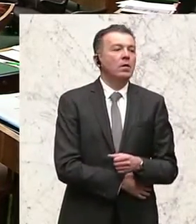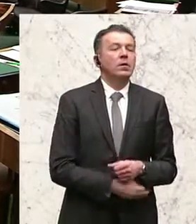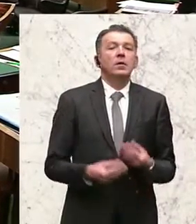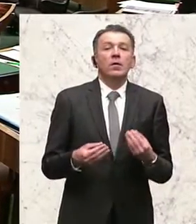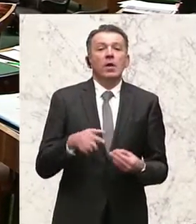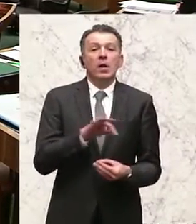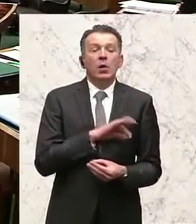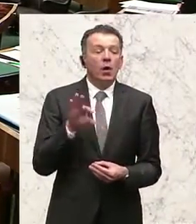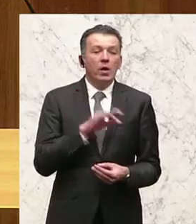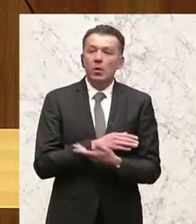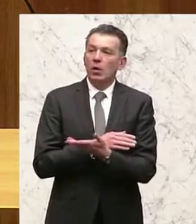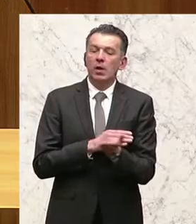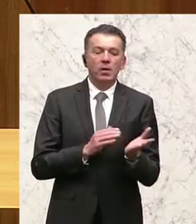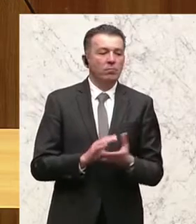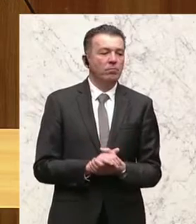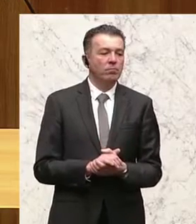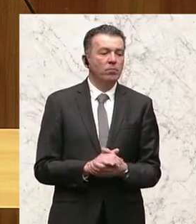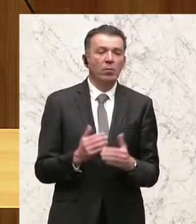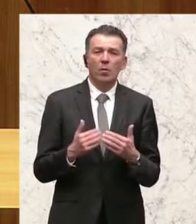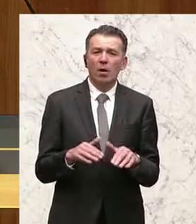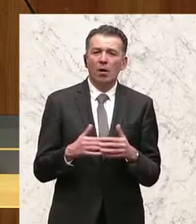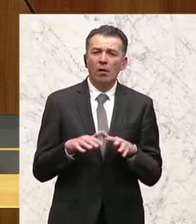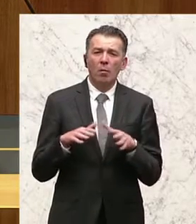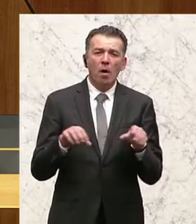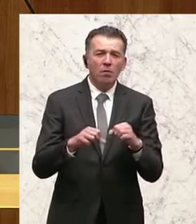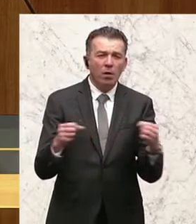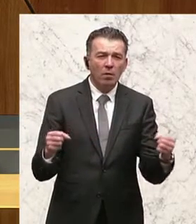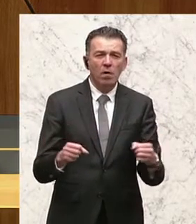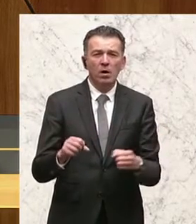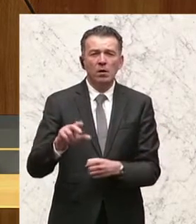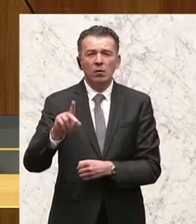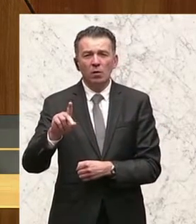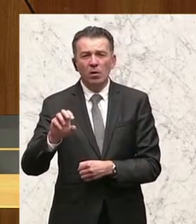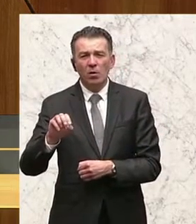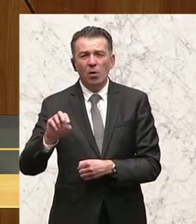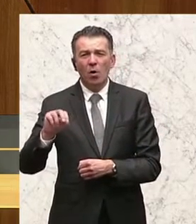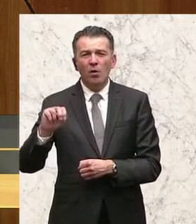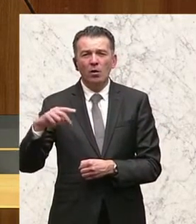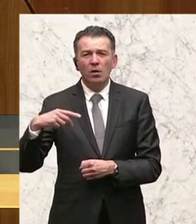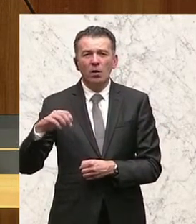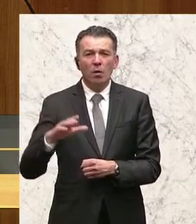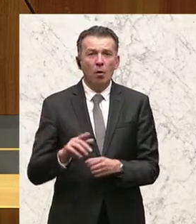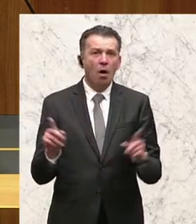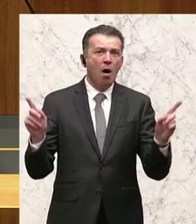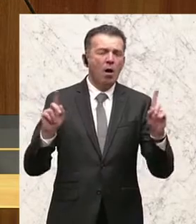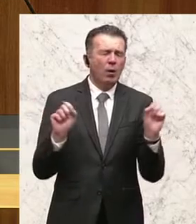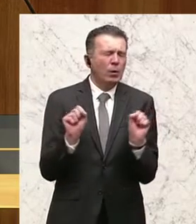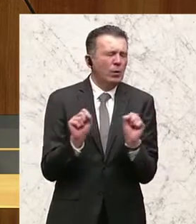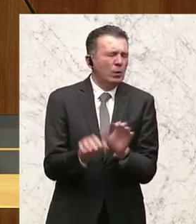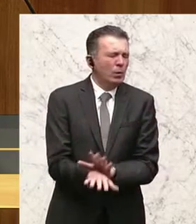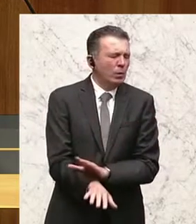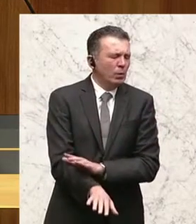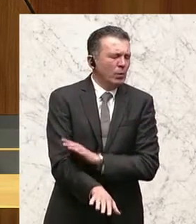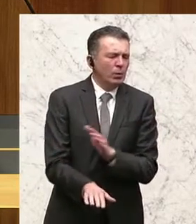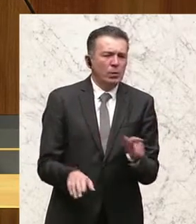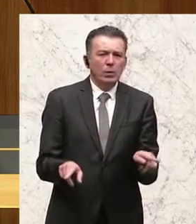Kolleginnen und Kollegen, die Berichte über die Massenvergewaltigungen im Kongo sind so alarmierend wie schrecklich.